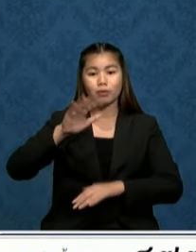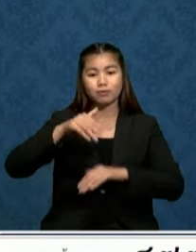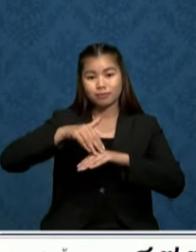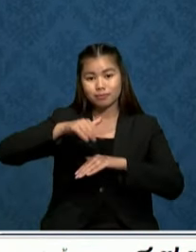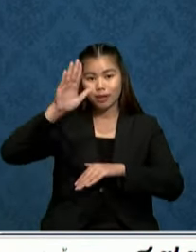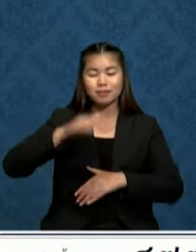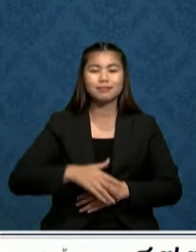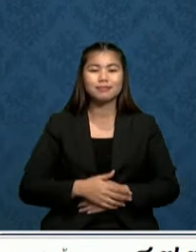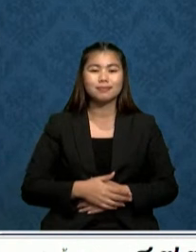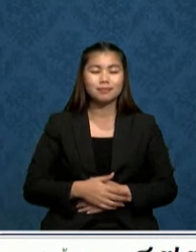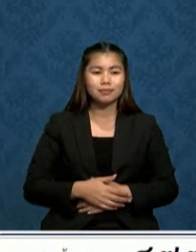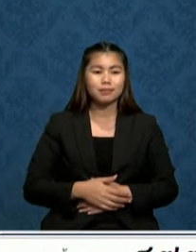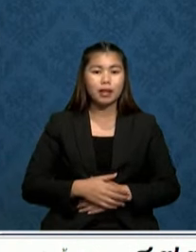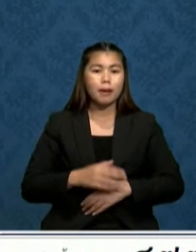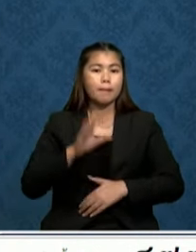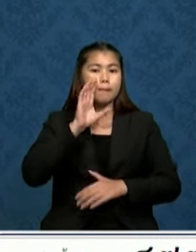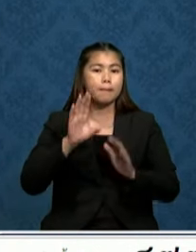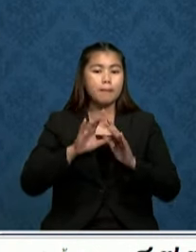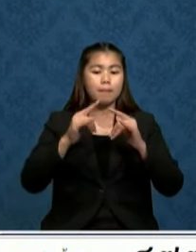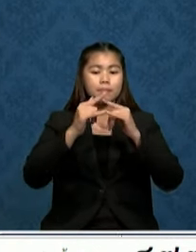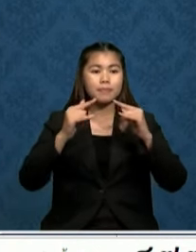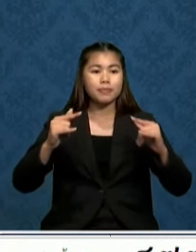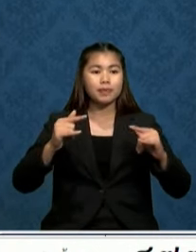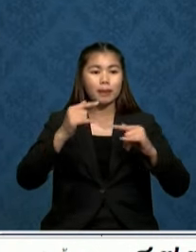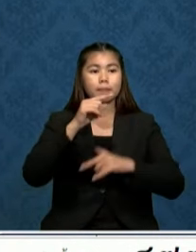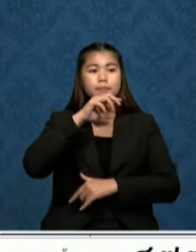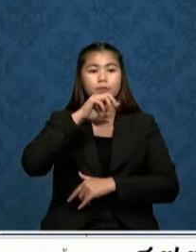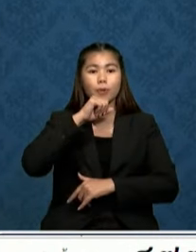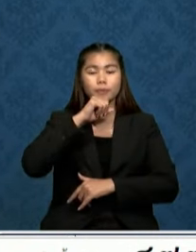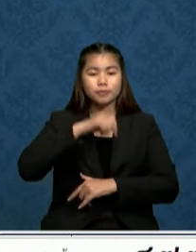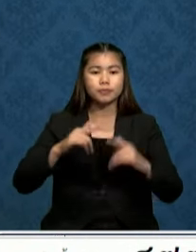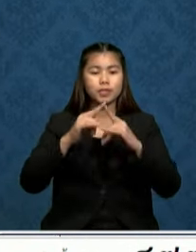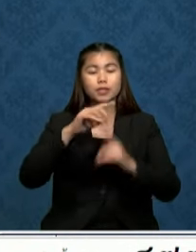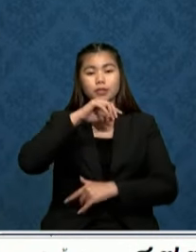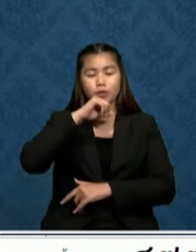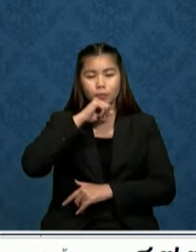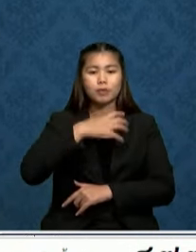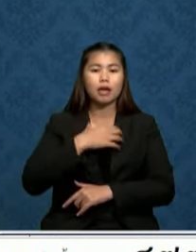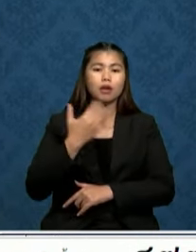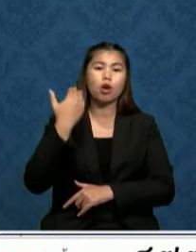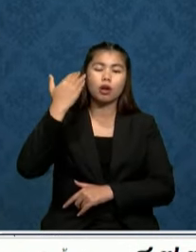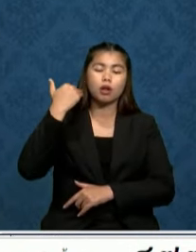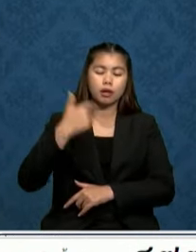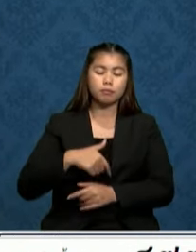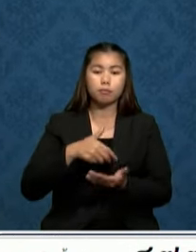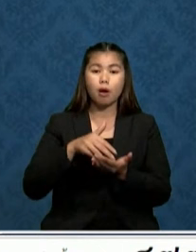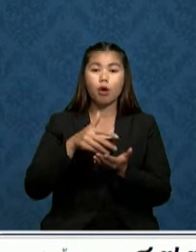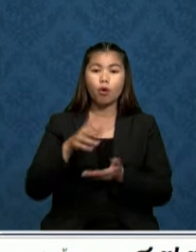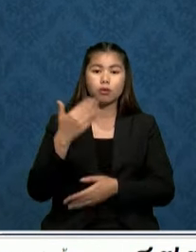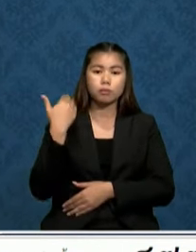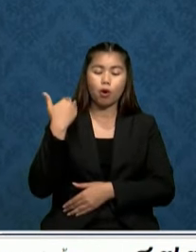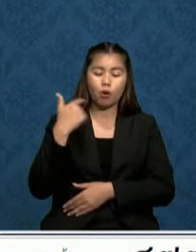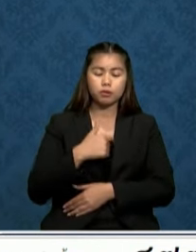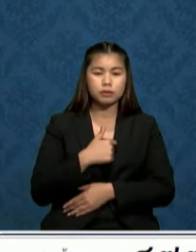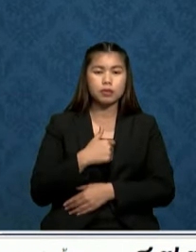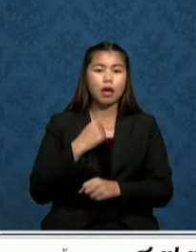ฐานฮะ ถดูภาพด้านขวาเคารตั้นเต็ของพวกเราผมขอเท้าความนดนึไหน ๆ ก็ได้พูดแล้วเมื่อก่อนเ พัธรรฐานมันยัง